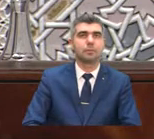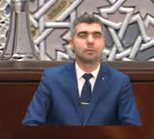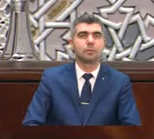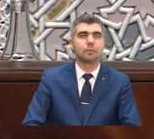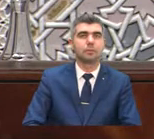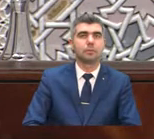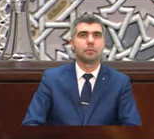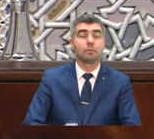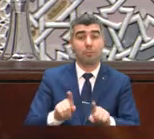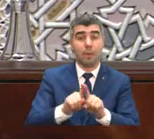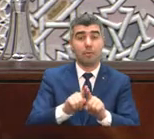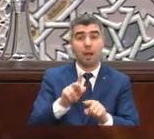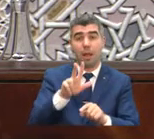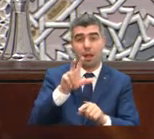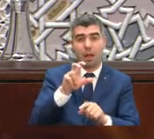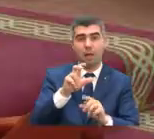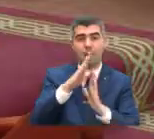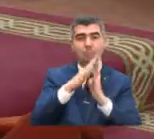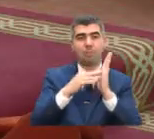هذا البرنامج ديال